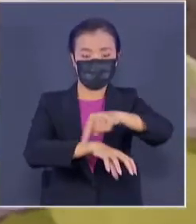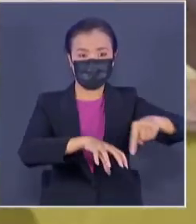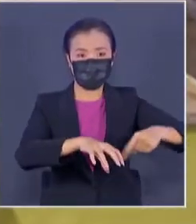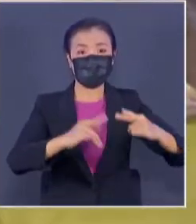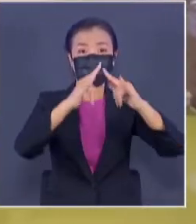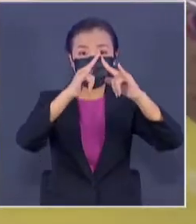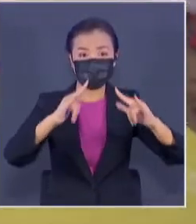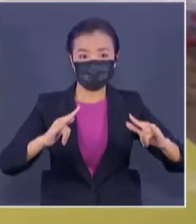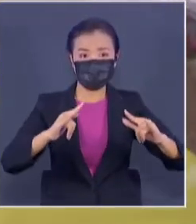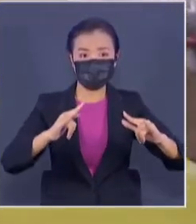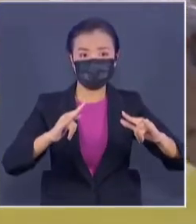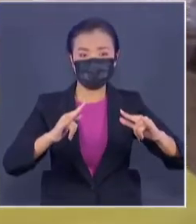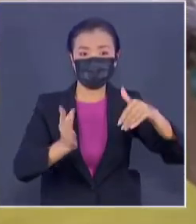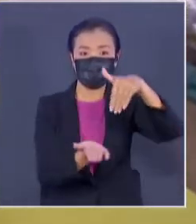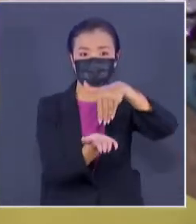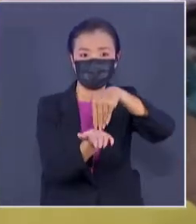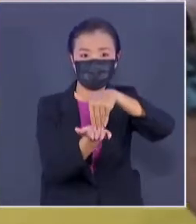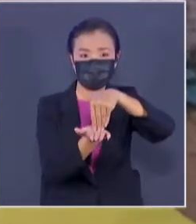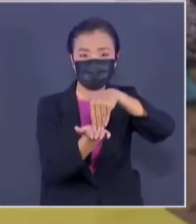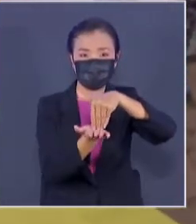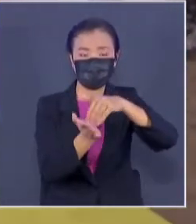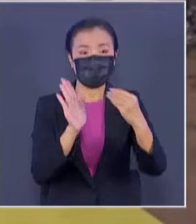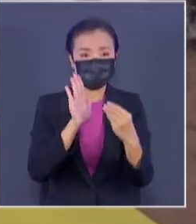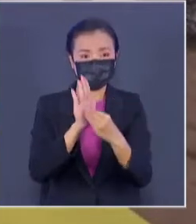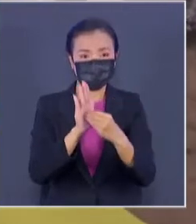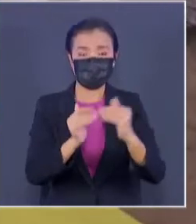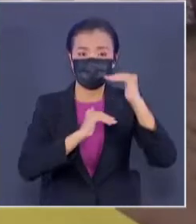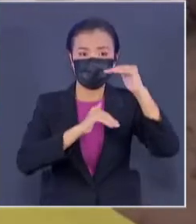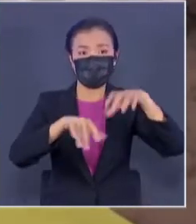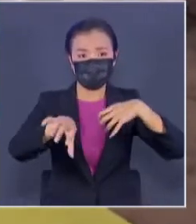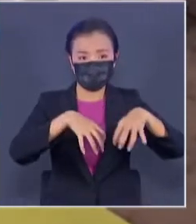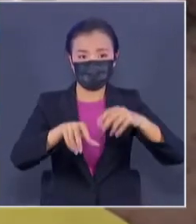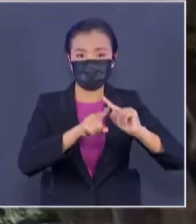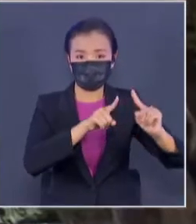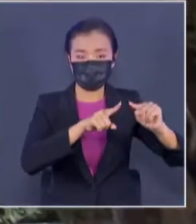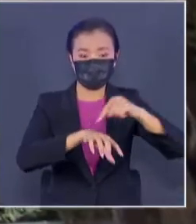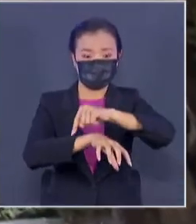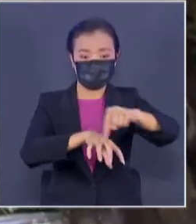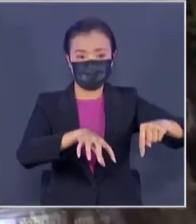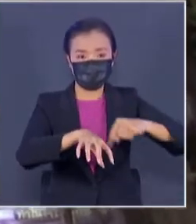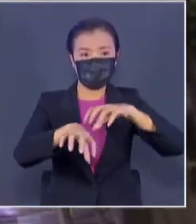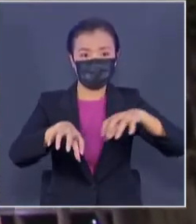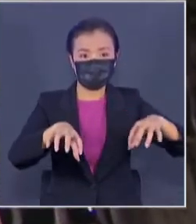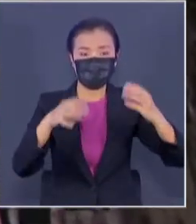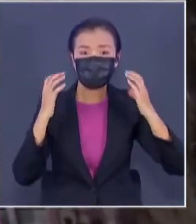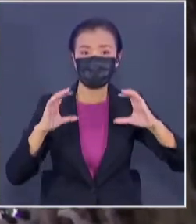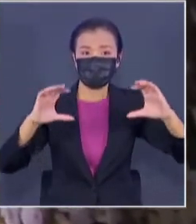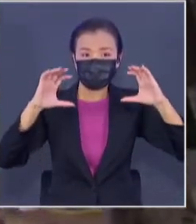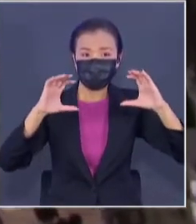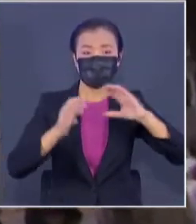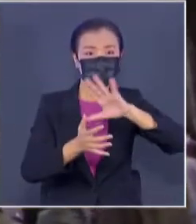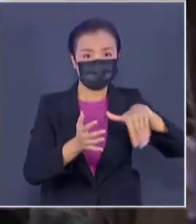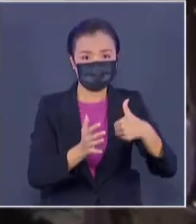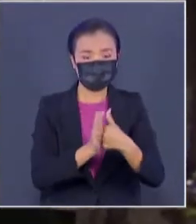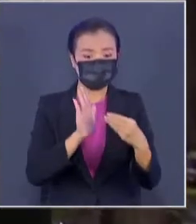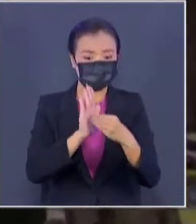าว่าการกทมครับรวมไปถึงจุดที่มีกำหนดจะจัดงานในพื้นที่หน่วยงานในสังกัดของกทมทั้งหมด